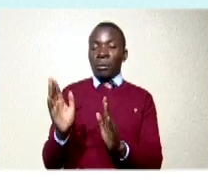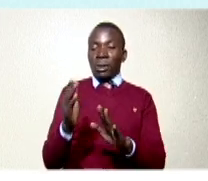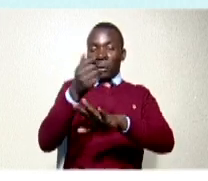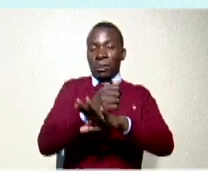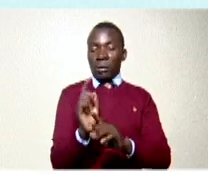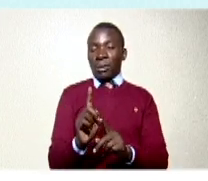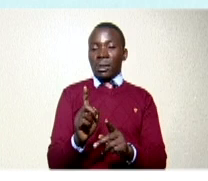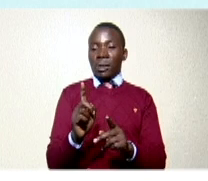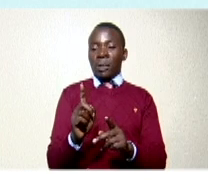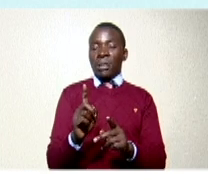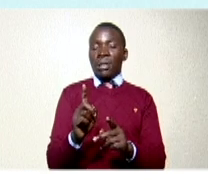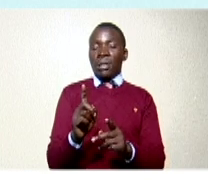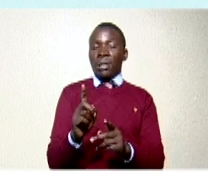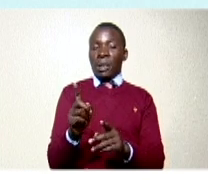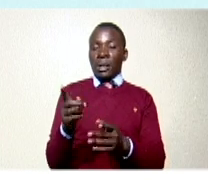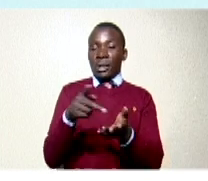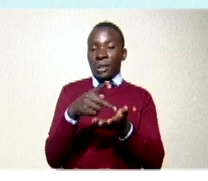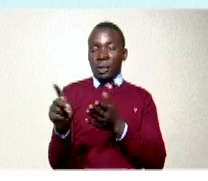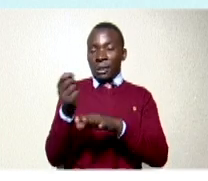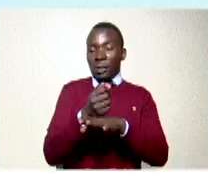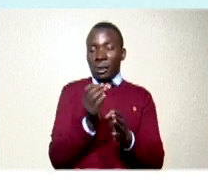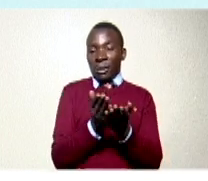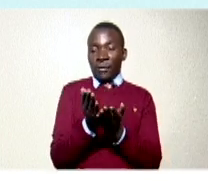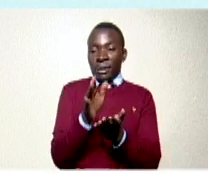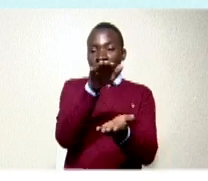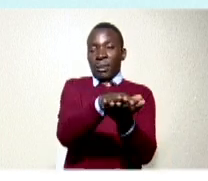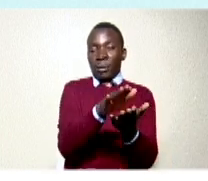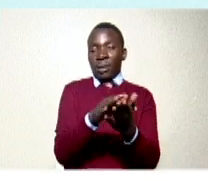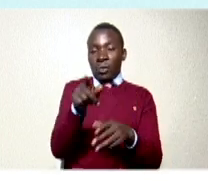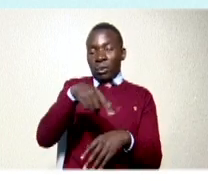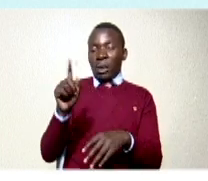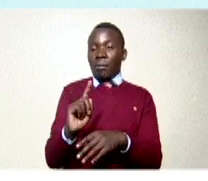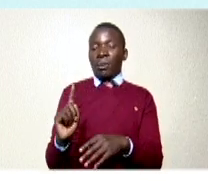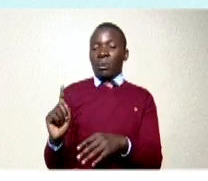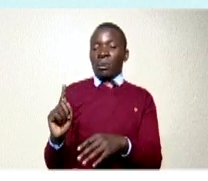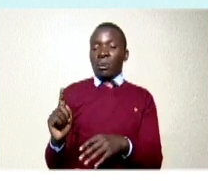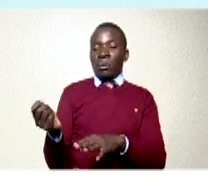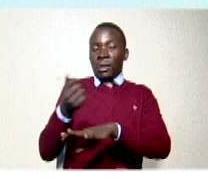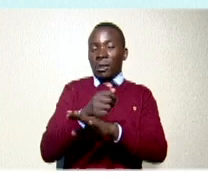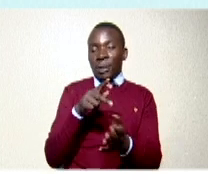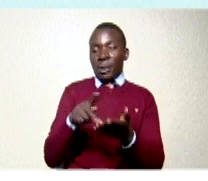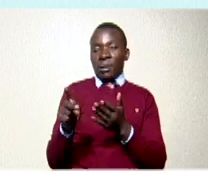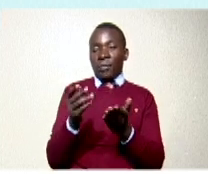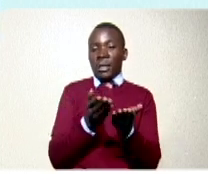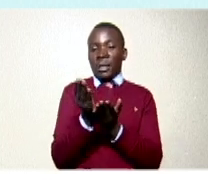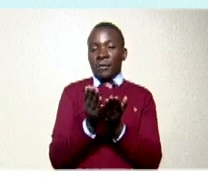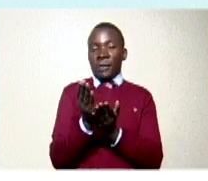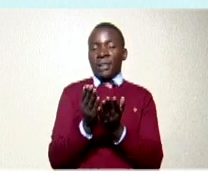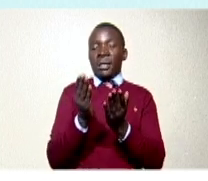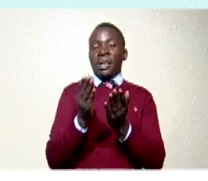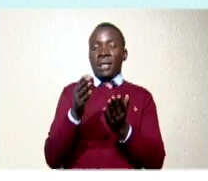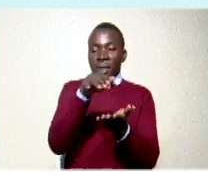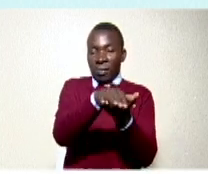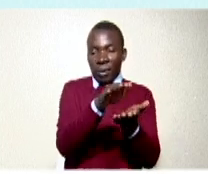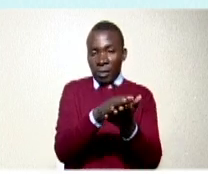ntabwo tugena izo ntabwo leta cyangwa twebwe tugena ibiciro by'ubucuruzi bwa serivisi z'imari dushobora kujya inama nko kuriya